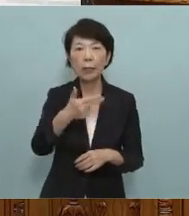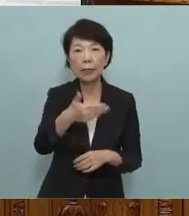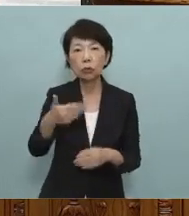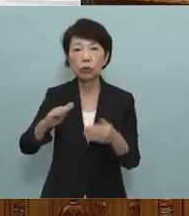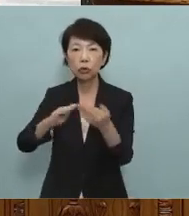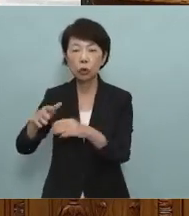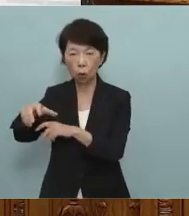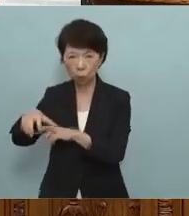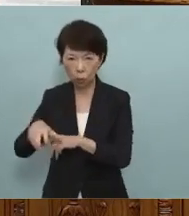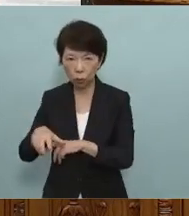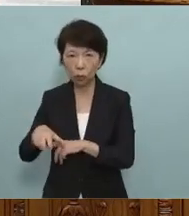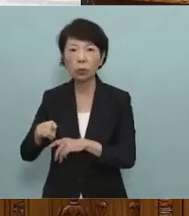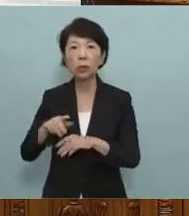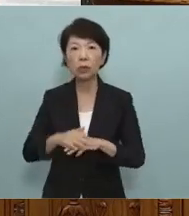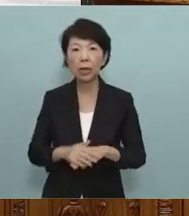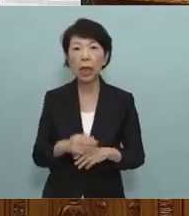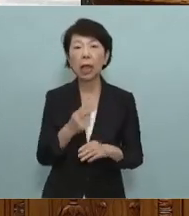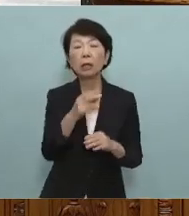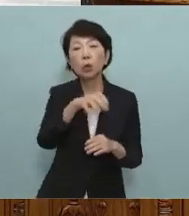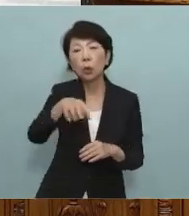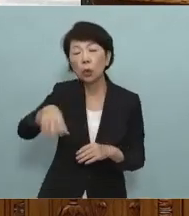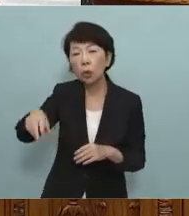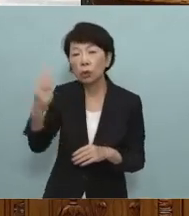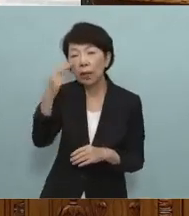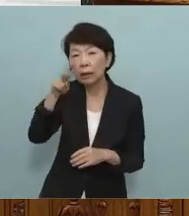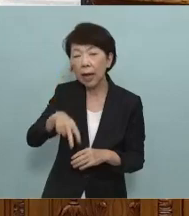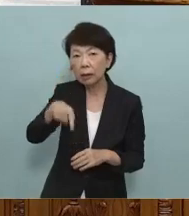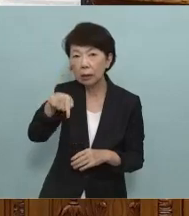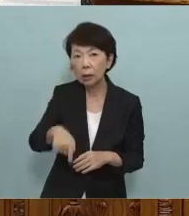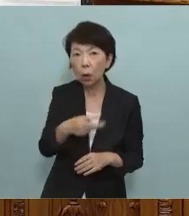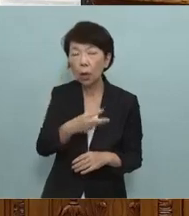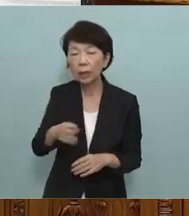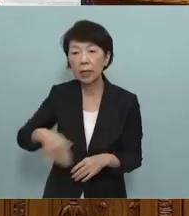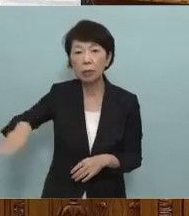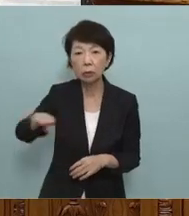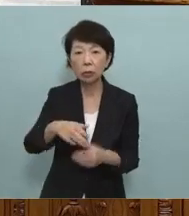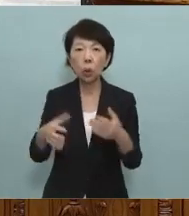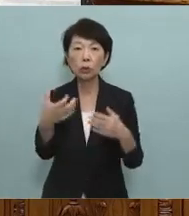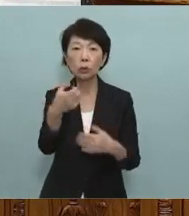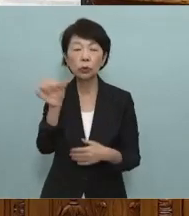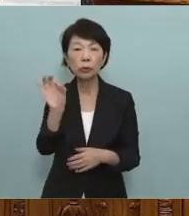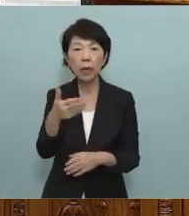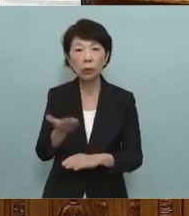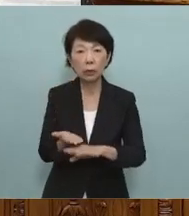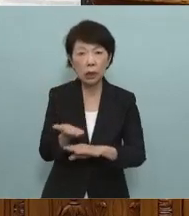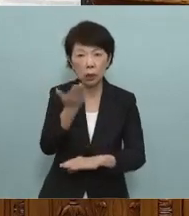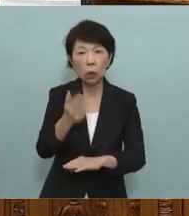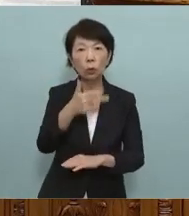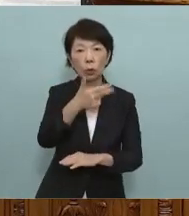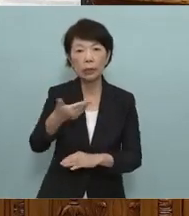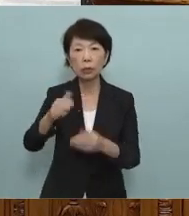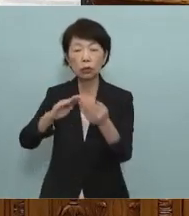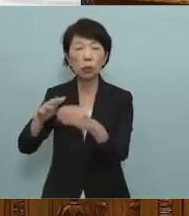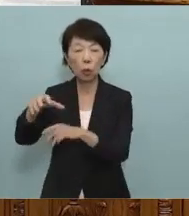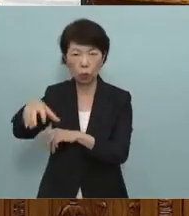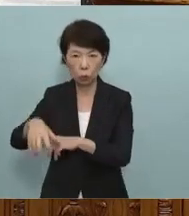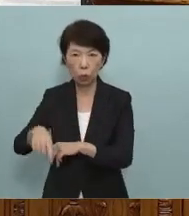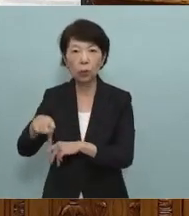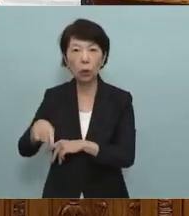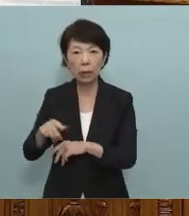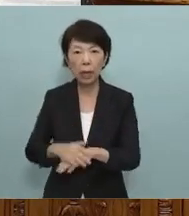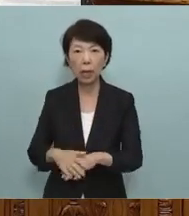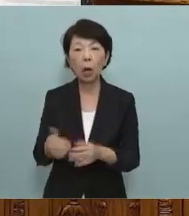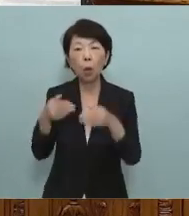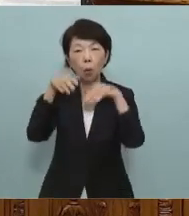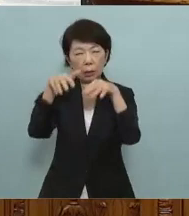と、そして都道府県管理河川沿いの9割を超える市区町村において洪水